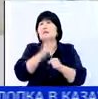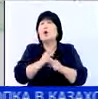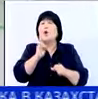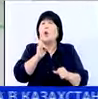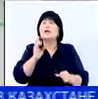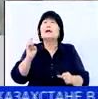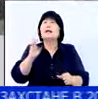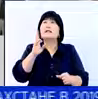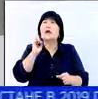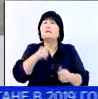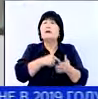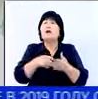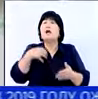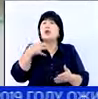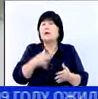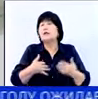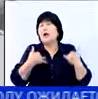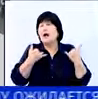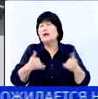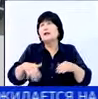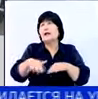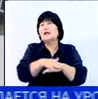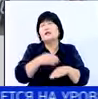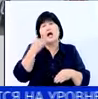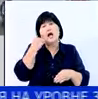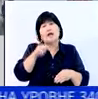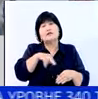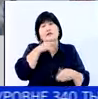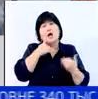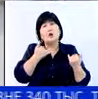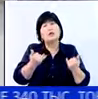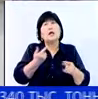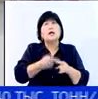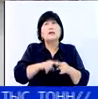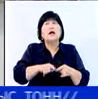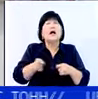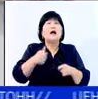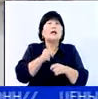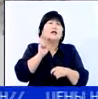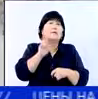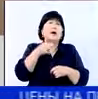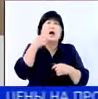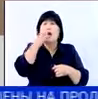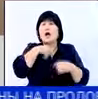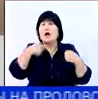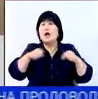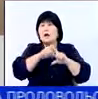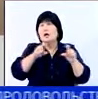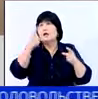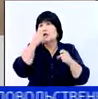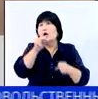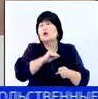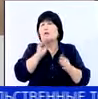Куанышбек Искаков подчеркнул важность оказания населению качественных услуг. Заглянул Аким и в аптеки. Работники информировали,